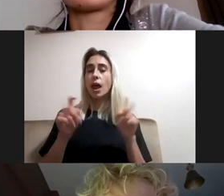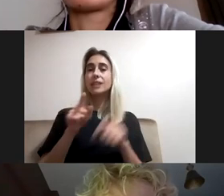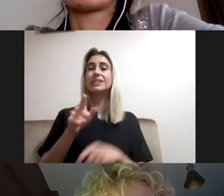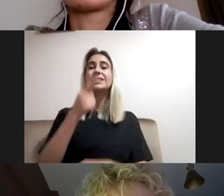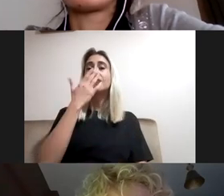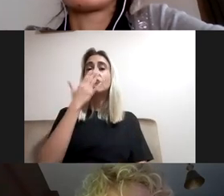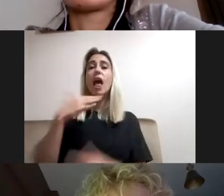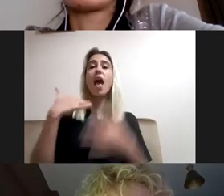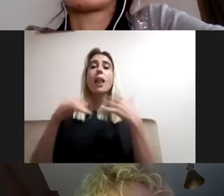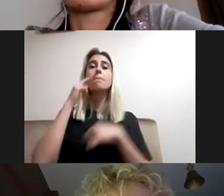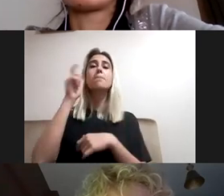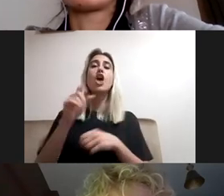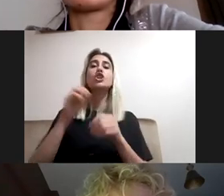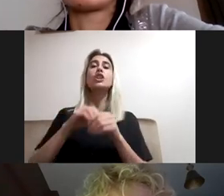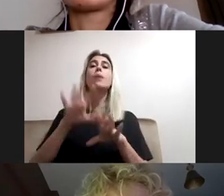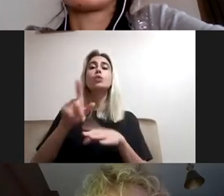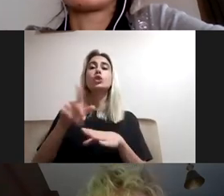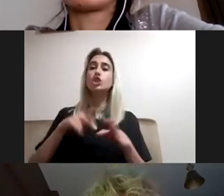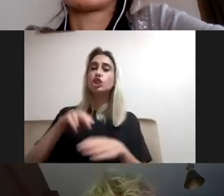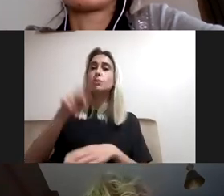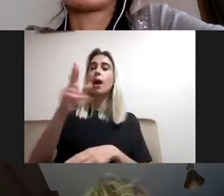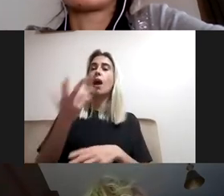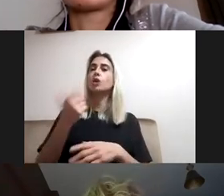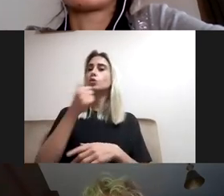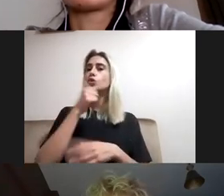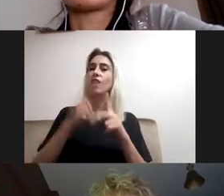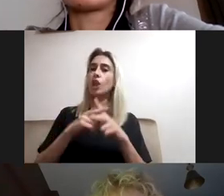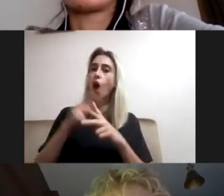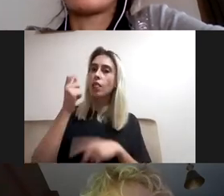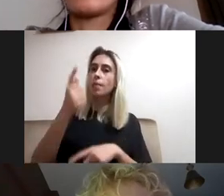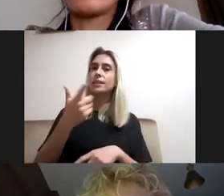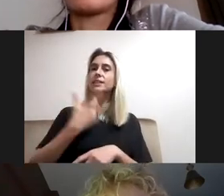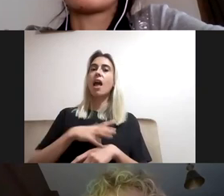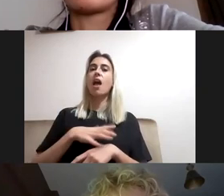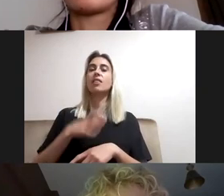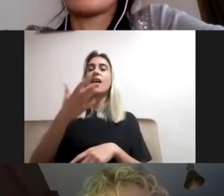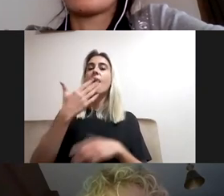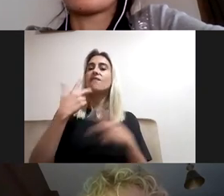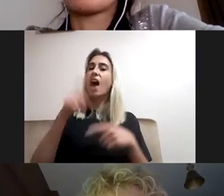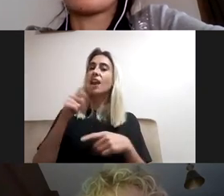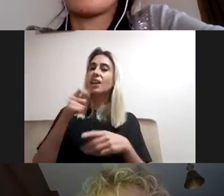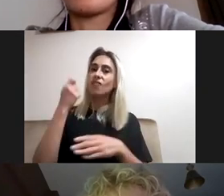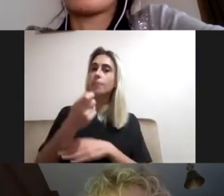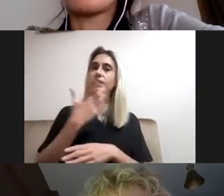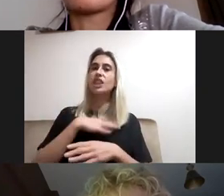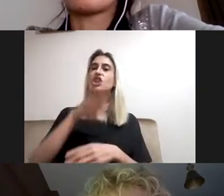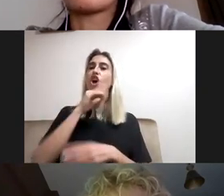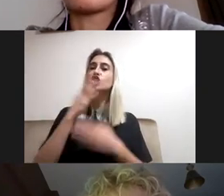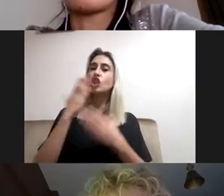değil. Yani buraya çıkmak isteyen, su faturası ödemek isteyen, vergisini ödemek isteyen yaşlılar da gelip gidiyor. Yani